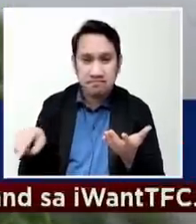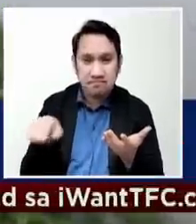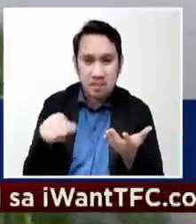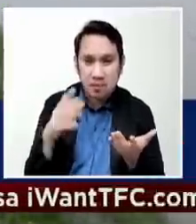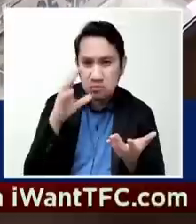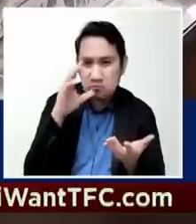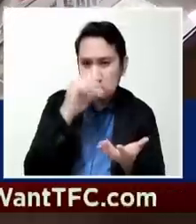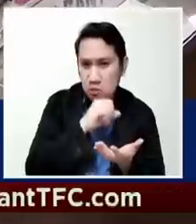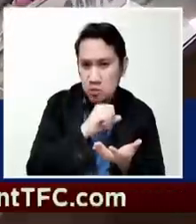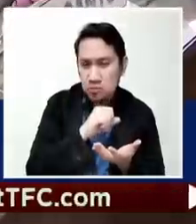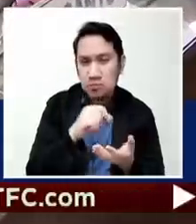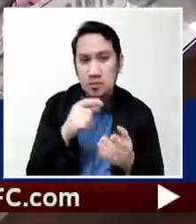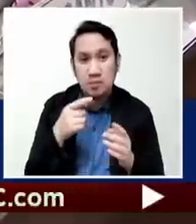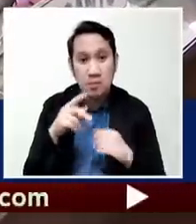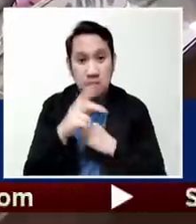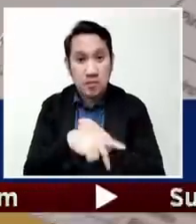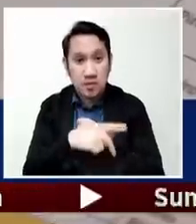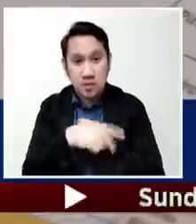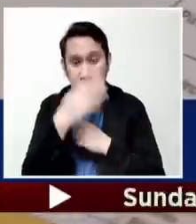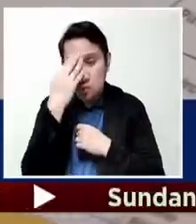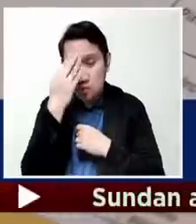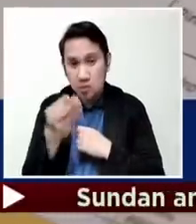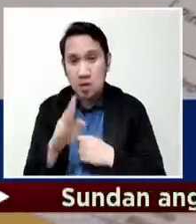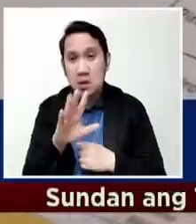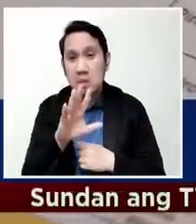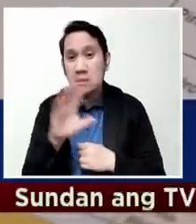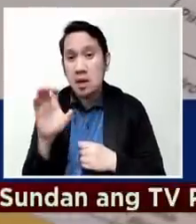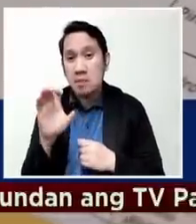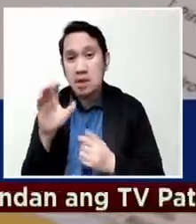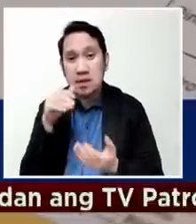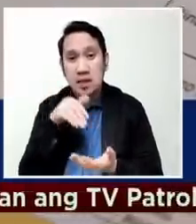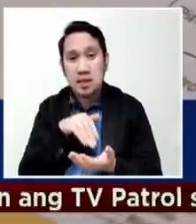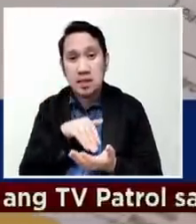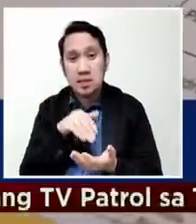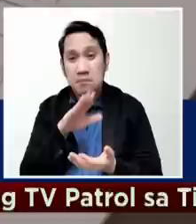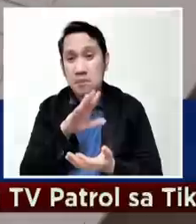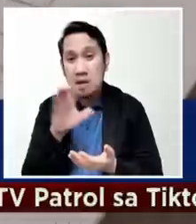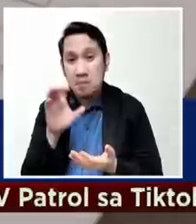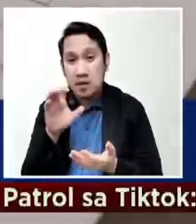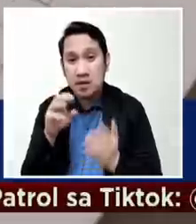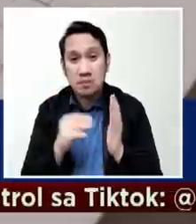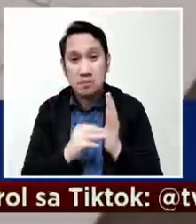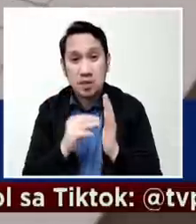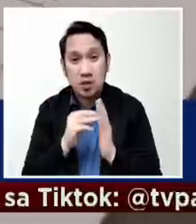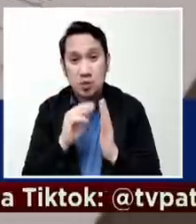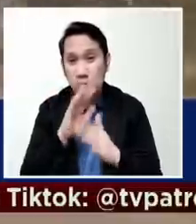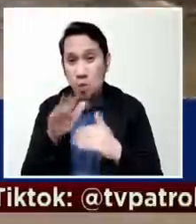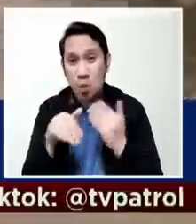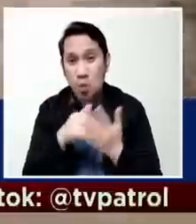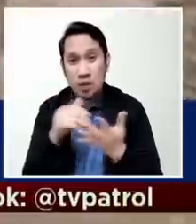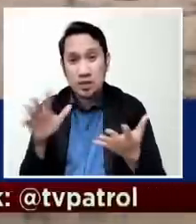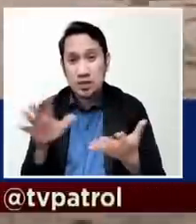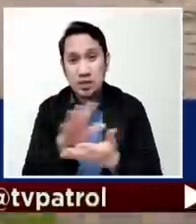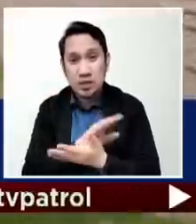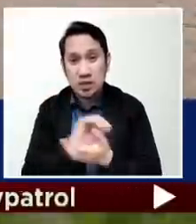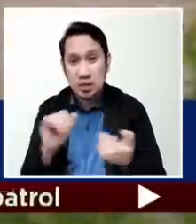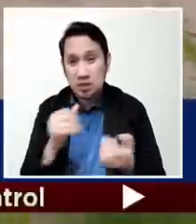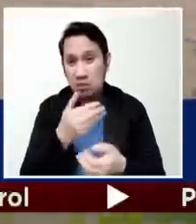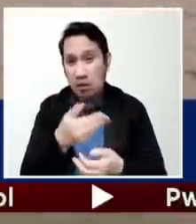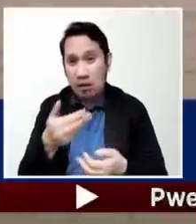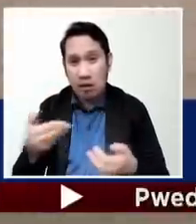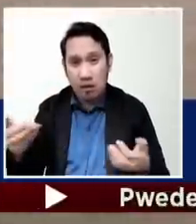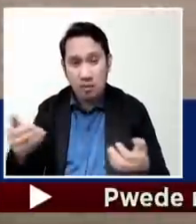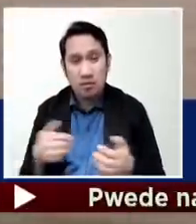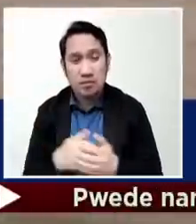Office ng Bulacan, halos kalahating bilyong pisong halaga ng infrastruktura ang sinira ng baha sa buong lalawigan. Lagpas 90